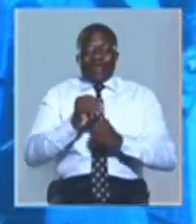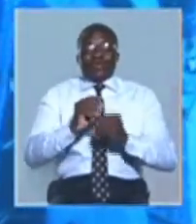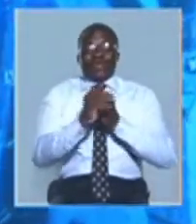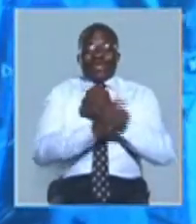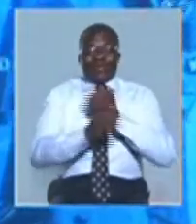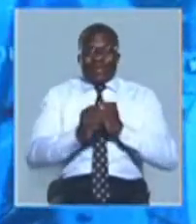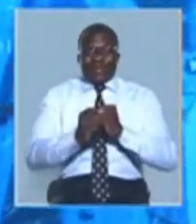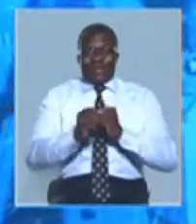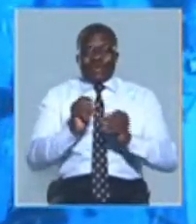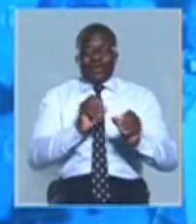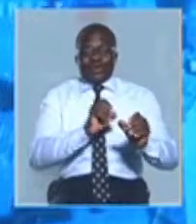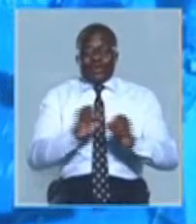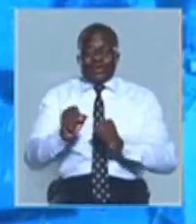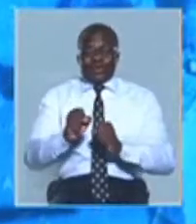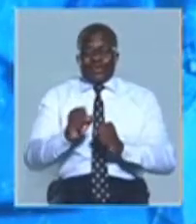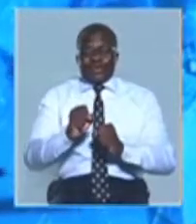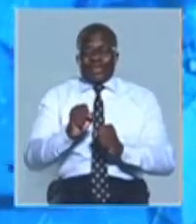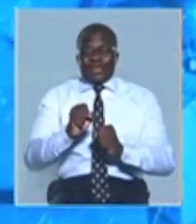départementaux,